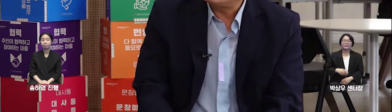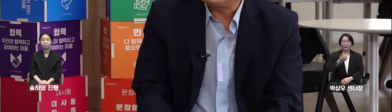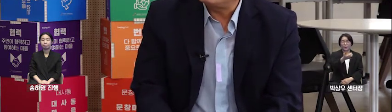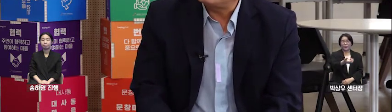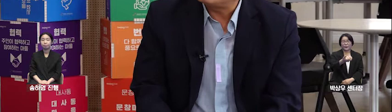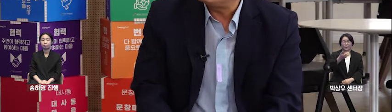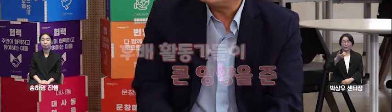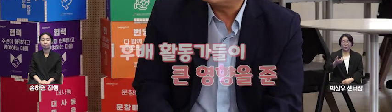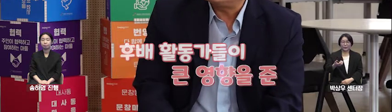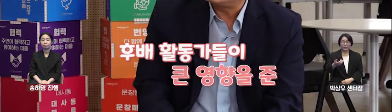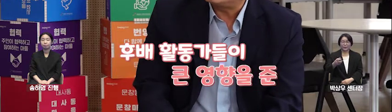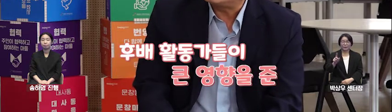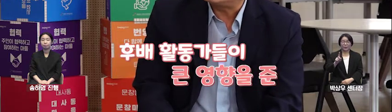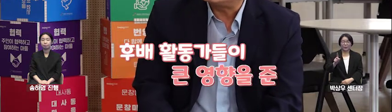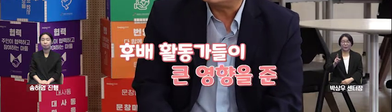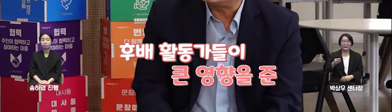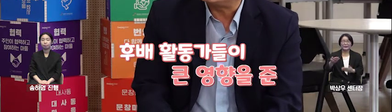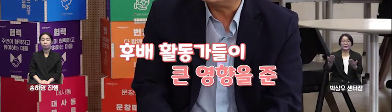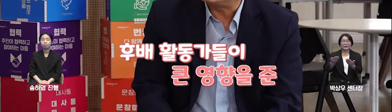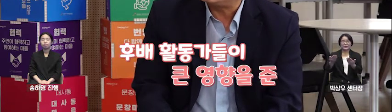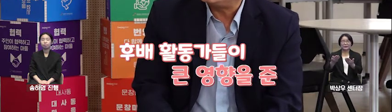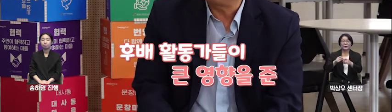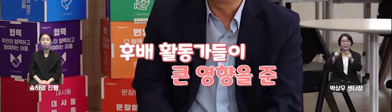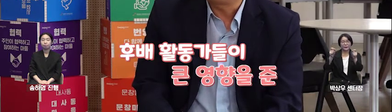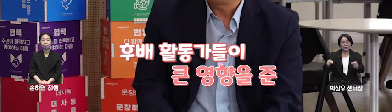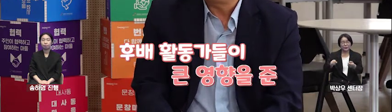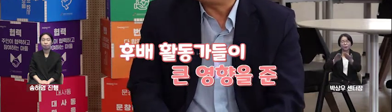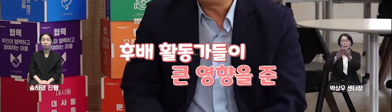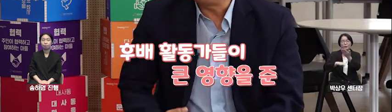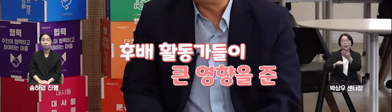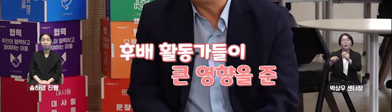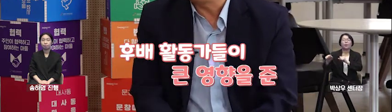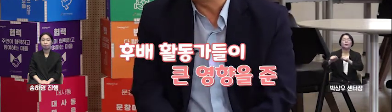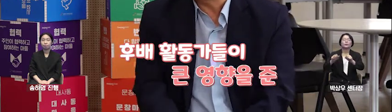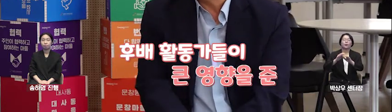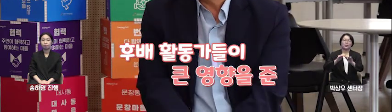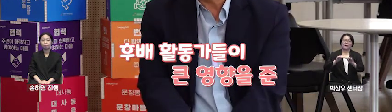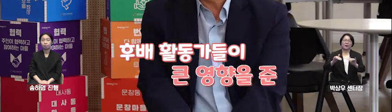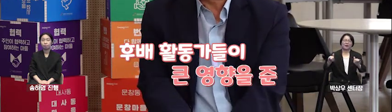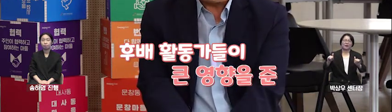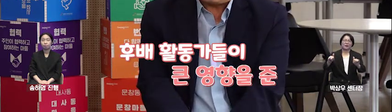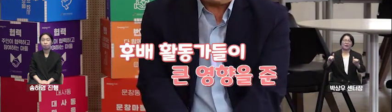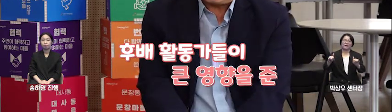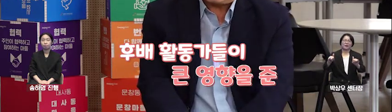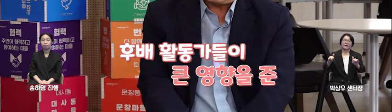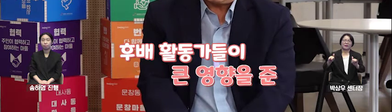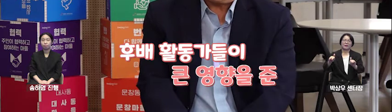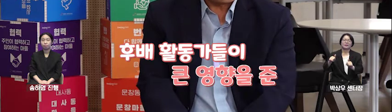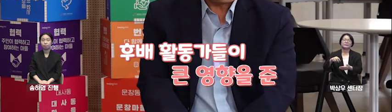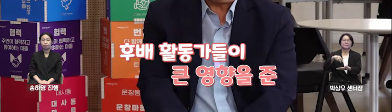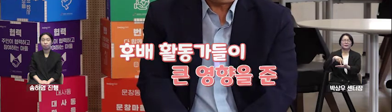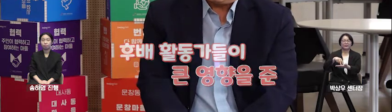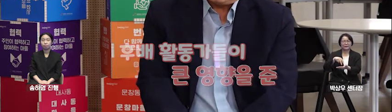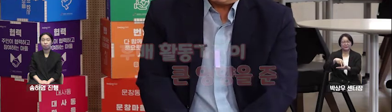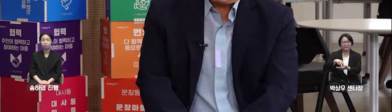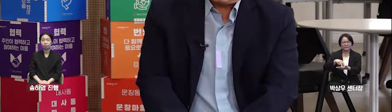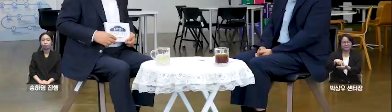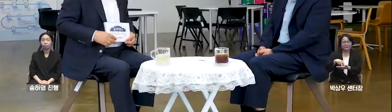일하고 있는 동료 또 후배 활동가들이 좀 마음을 좀 동하게 만든 것도 없지 않아